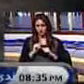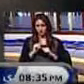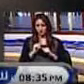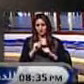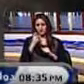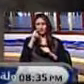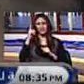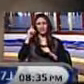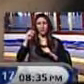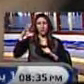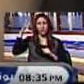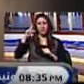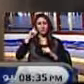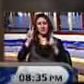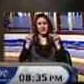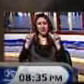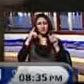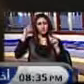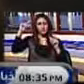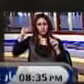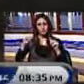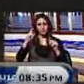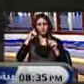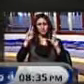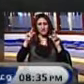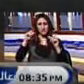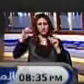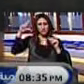سيادتك وقت التلفزيون، يعني وقت التلفزيون عشان تسمع. انا بره يا فندم. اتفضل.